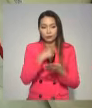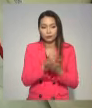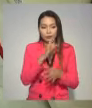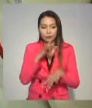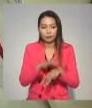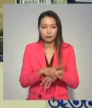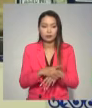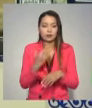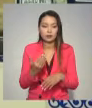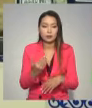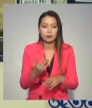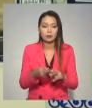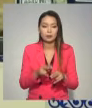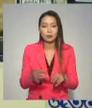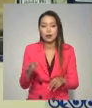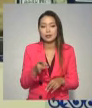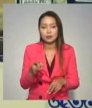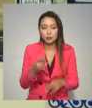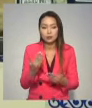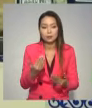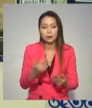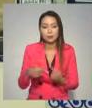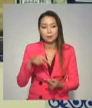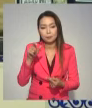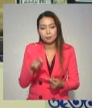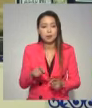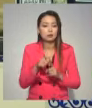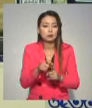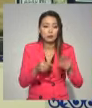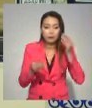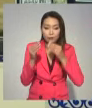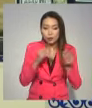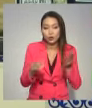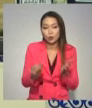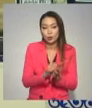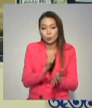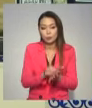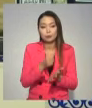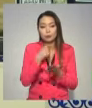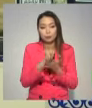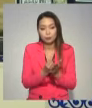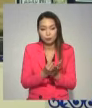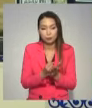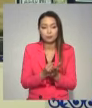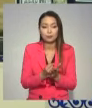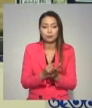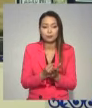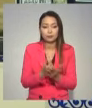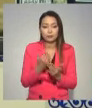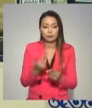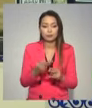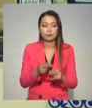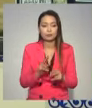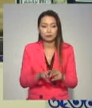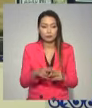в Мамлютском районе, где предприниматель путем предоставления фиктивных документов подтвердил нецелевое освоение бюджетных